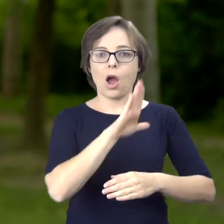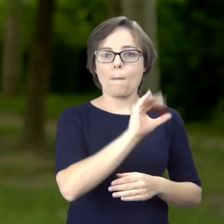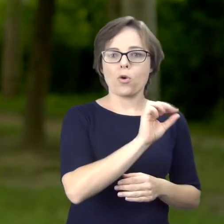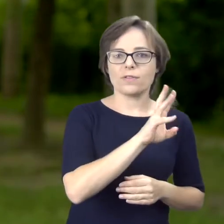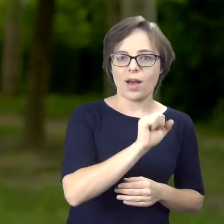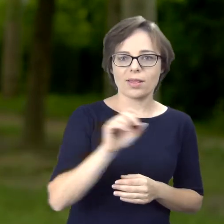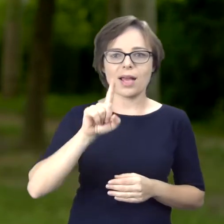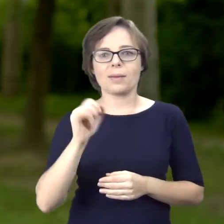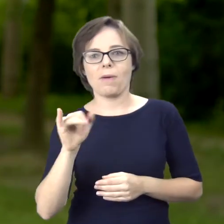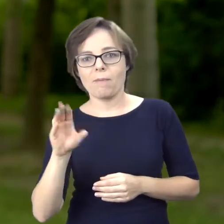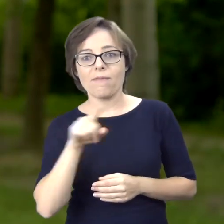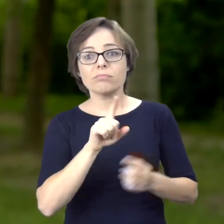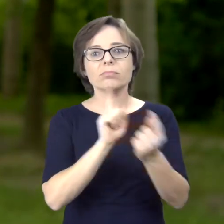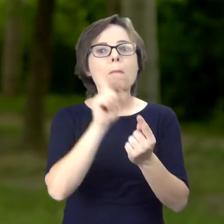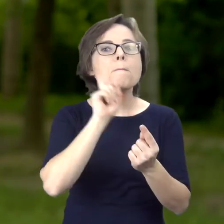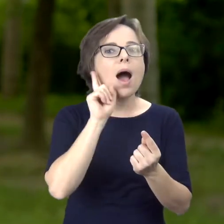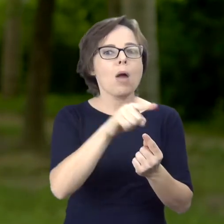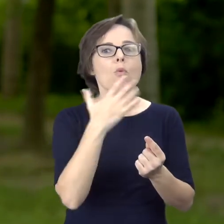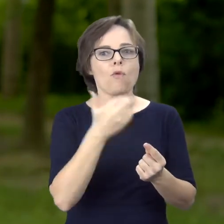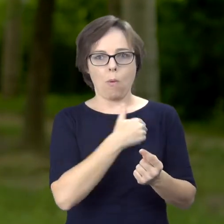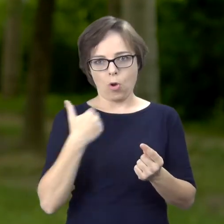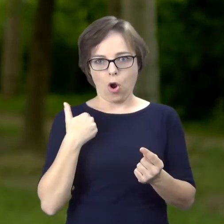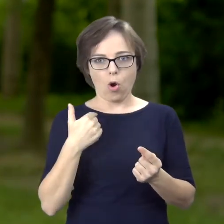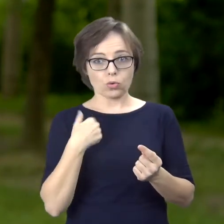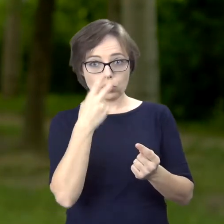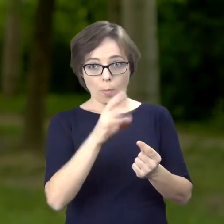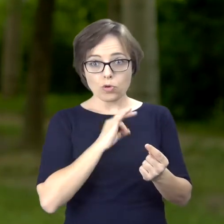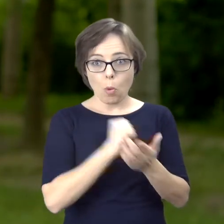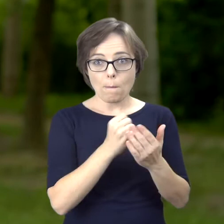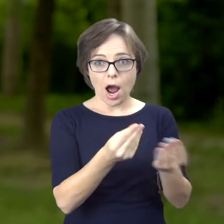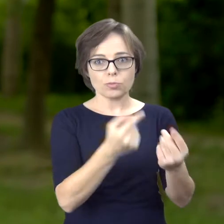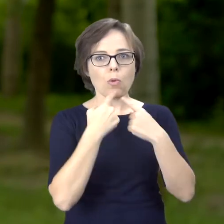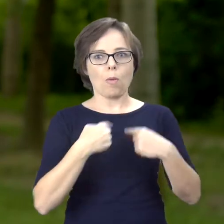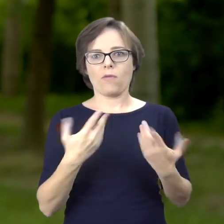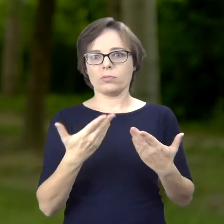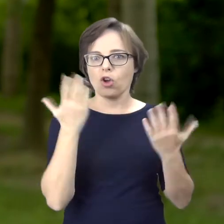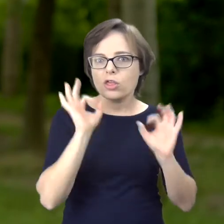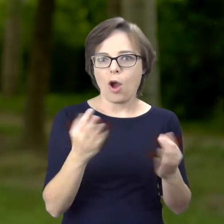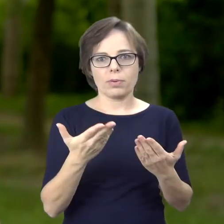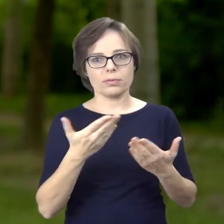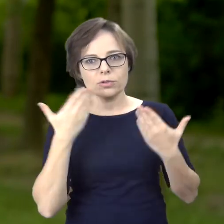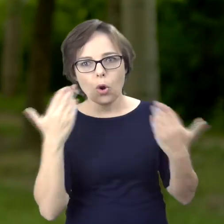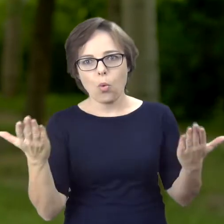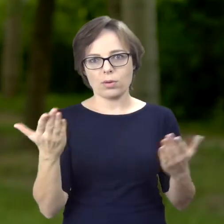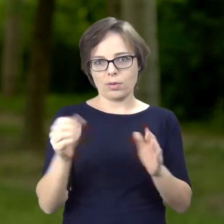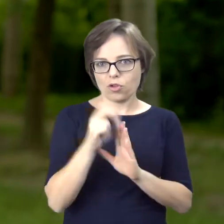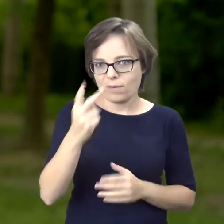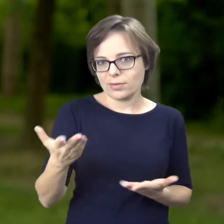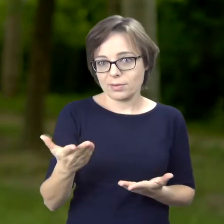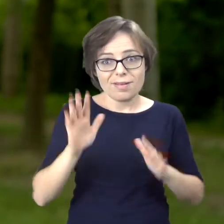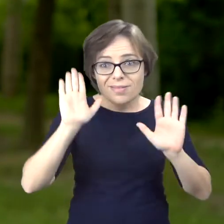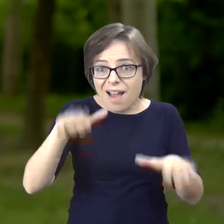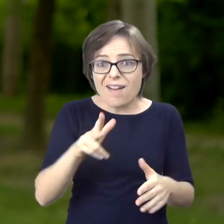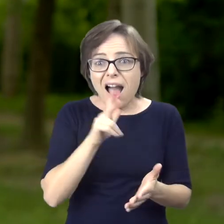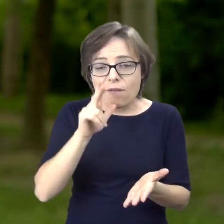Zimbabwe pana, który mówił po polsku. Jak zobaczył mój paszport, mówi: o, dzień dobry. Dziękuję, do widzenia. Także nawet w środku